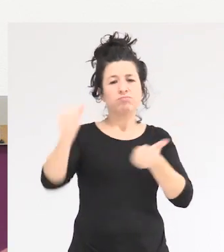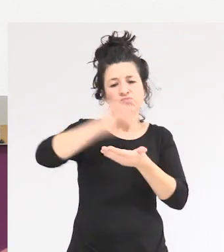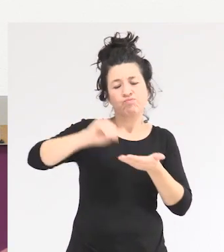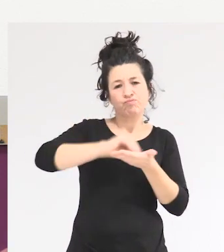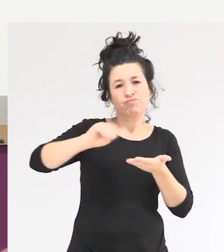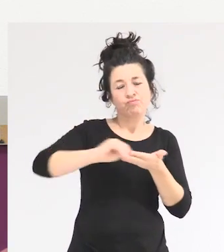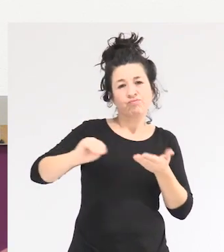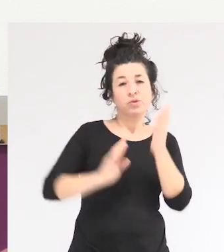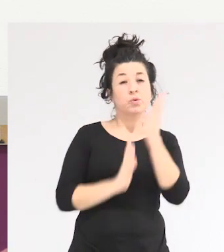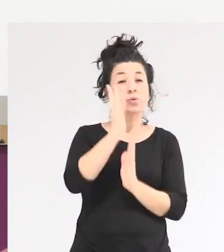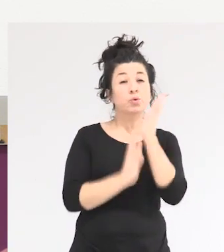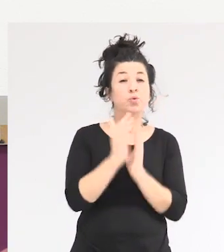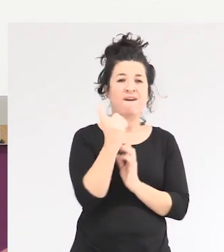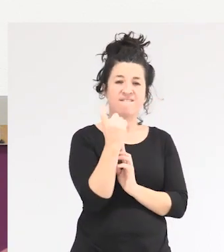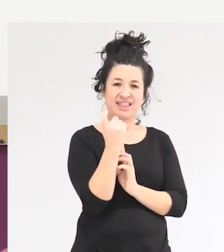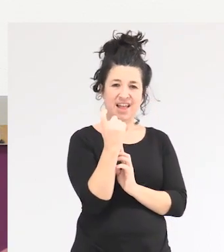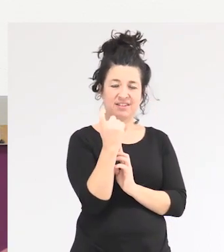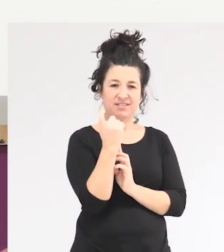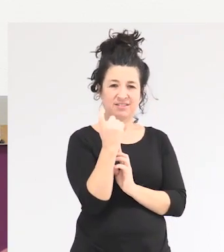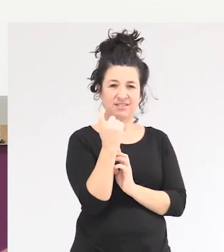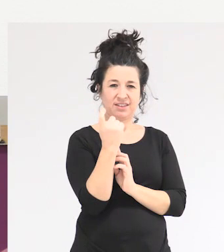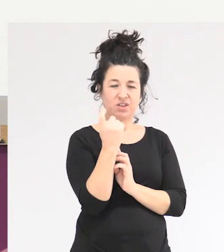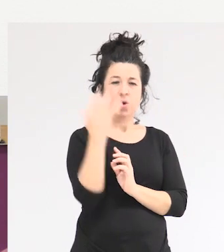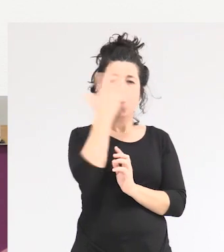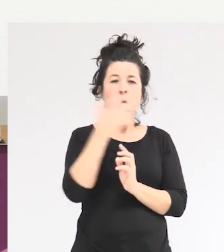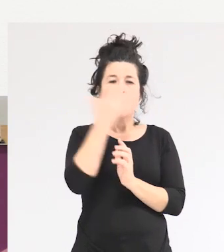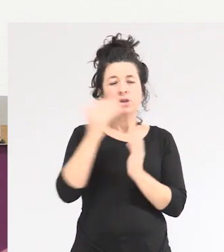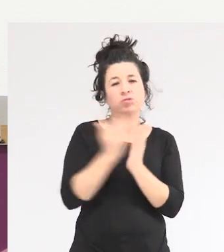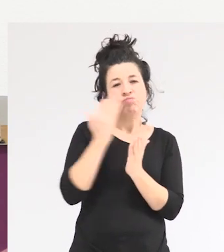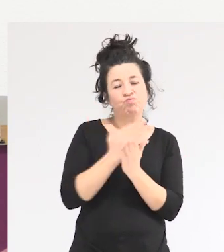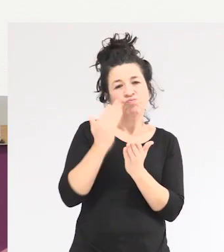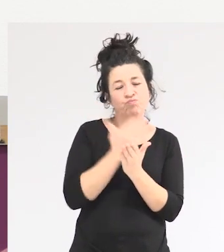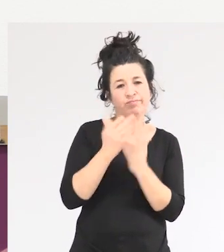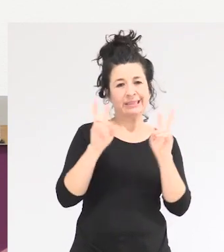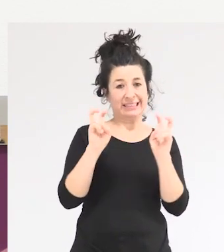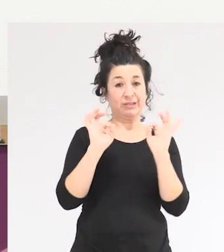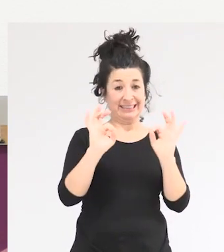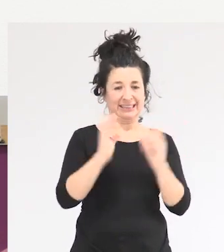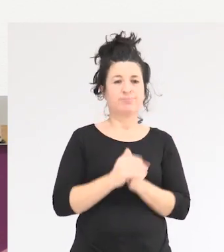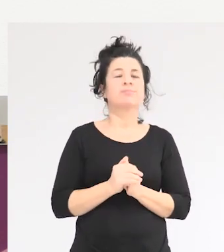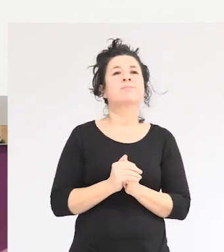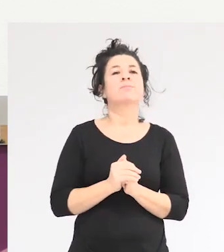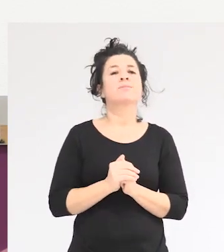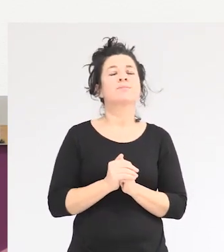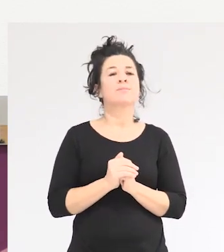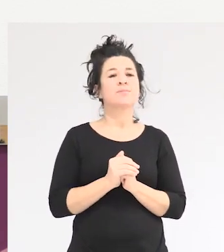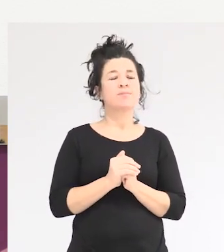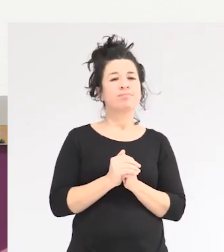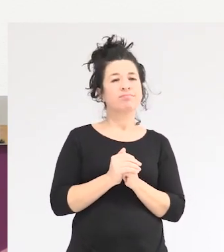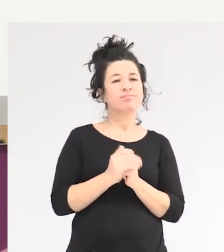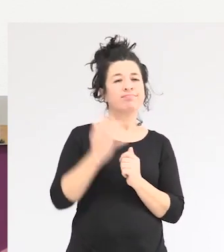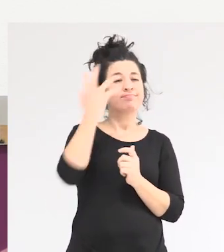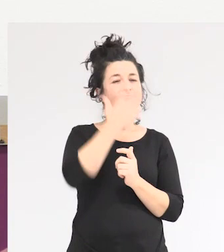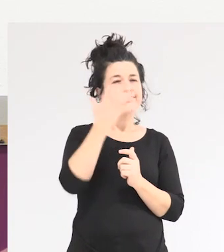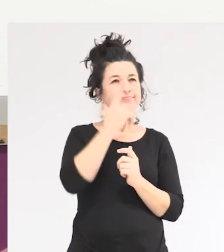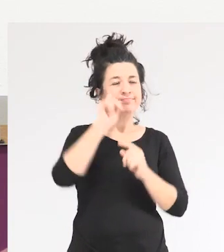falta zaigu ipuin bilduma izan zen, idatzi zuen lehendabiziko liburu A, ipuin sorta